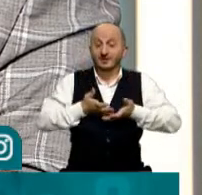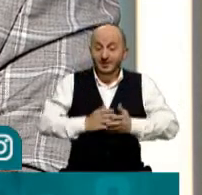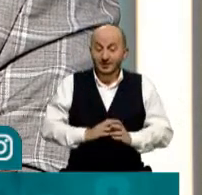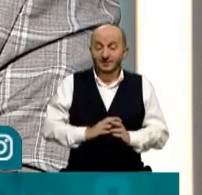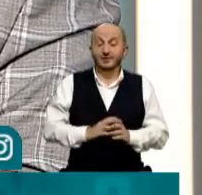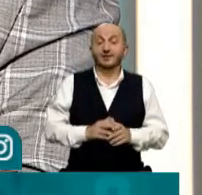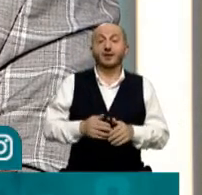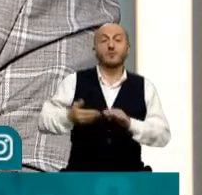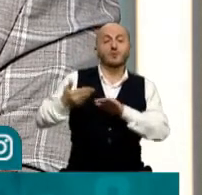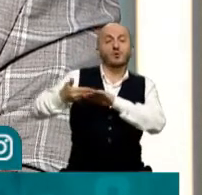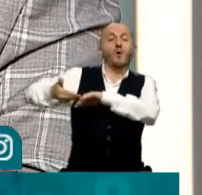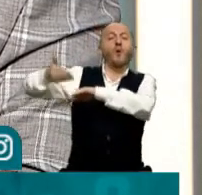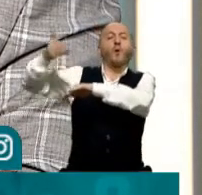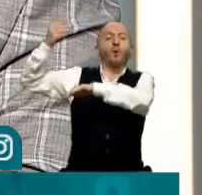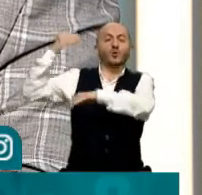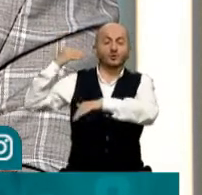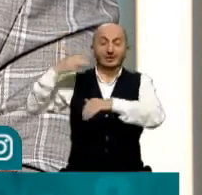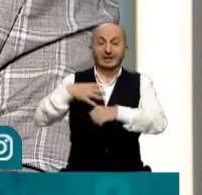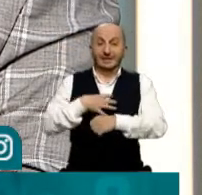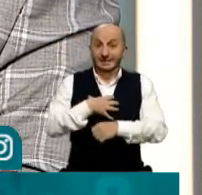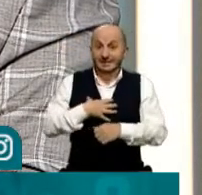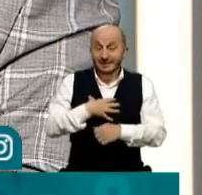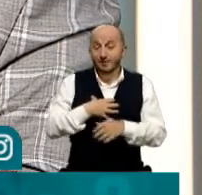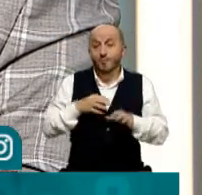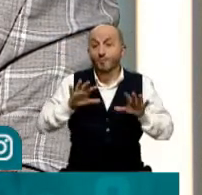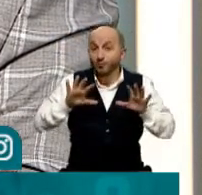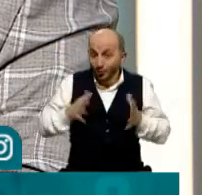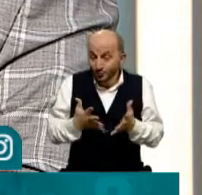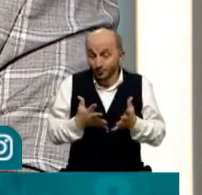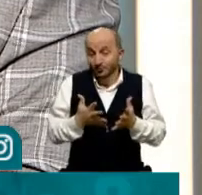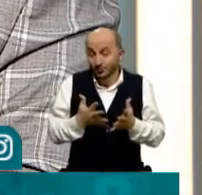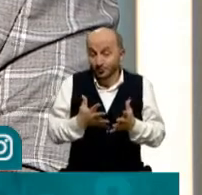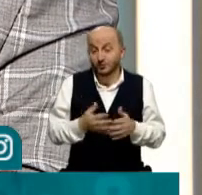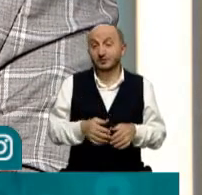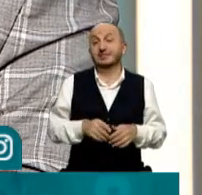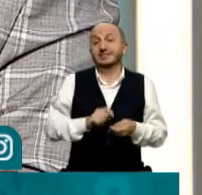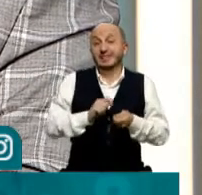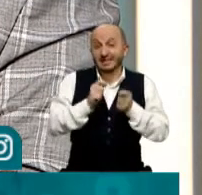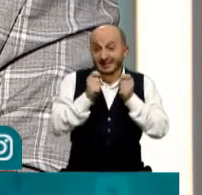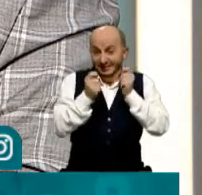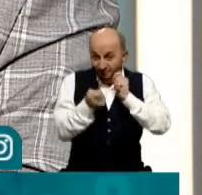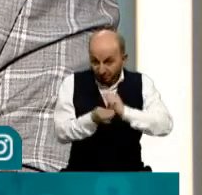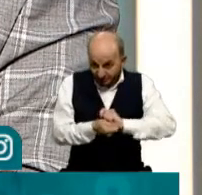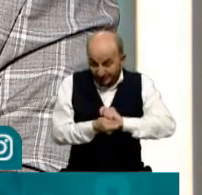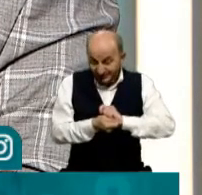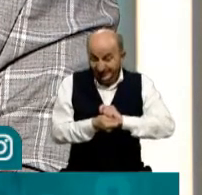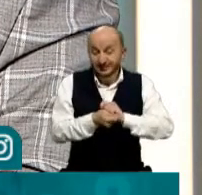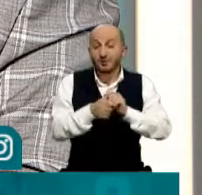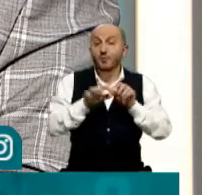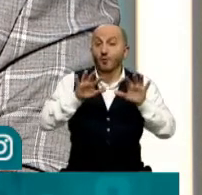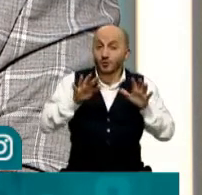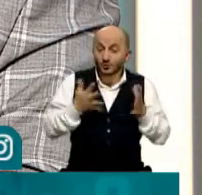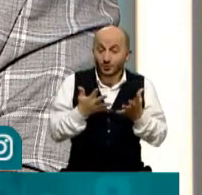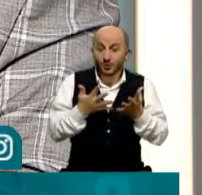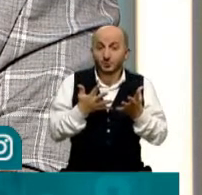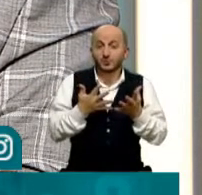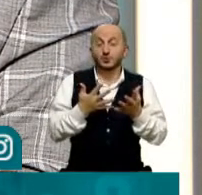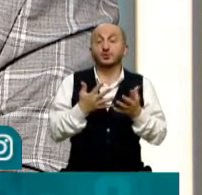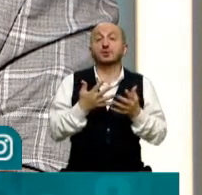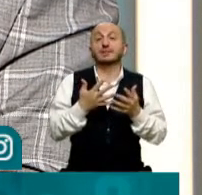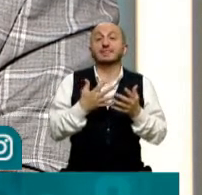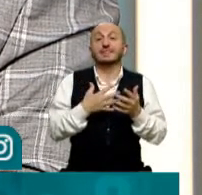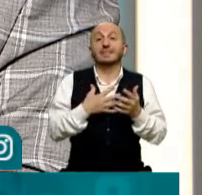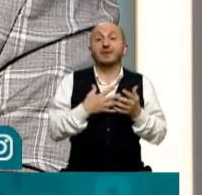artık ondan önceki dinler muharref, yani değiştirilmiş, bozulmuş, tahrif